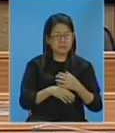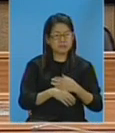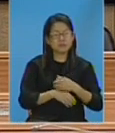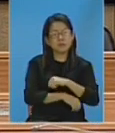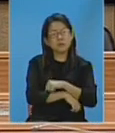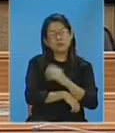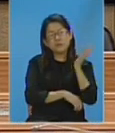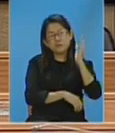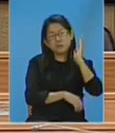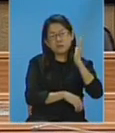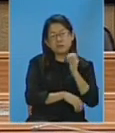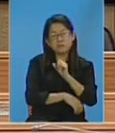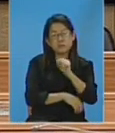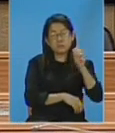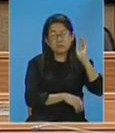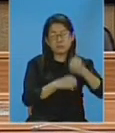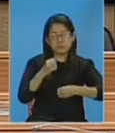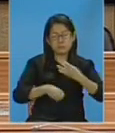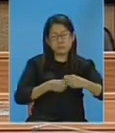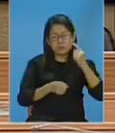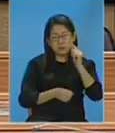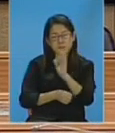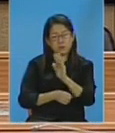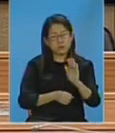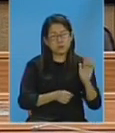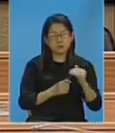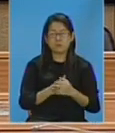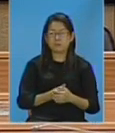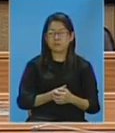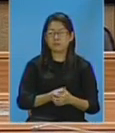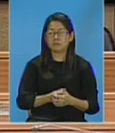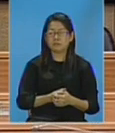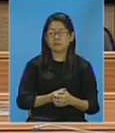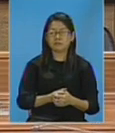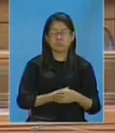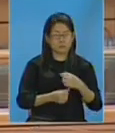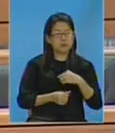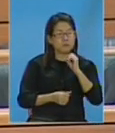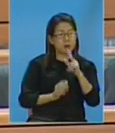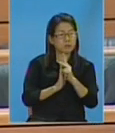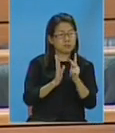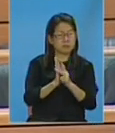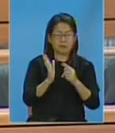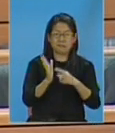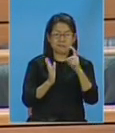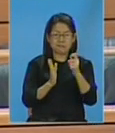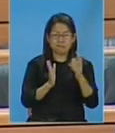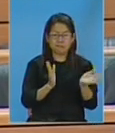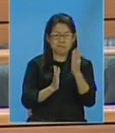เพื่อนสมาชิกได้แสดงข้อคิดเห็นมันผมว่ากฎหมายฉบับนี้ไปไม่ได้แล้วครับท่านประ